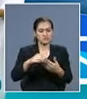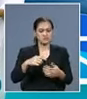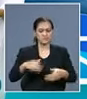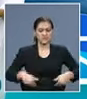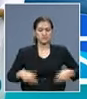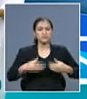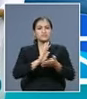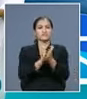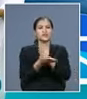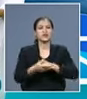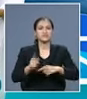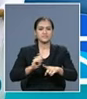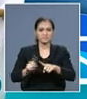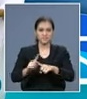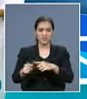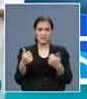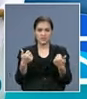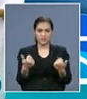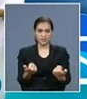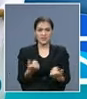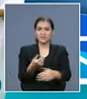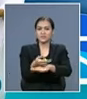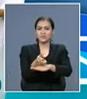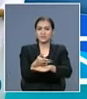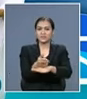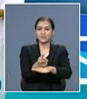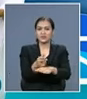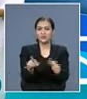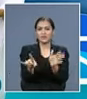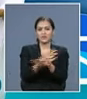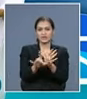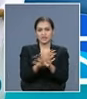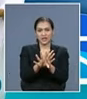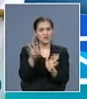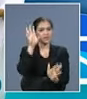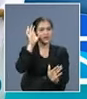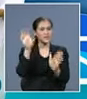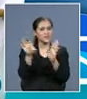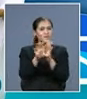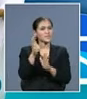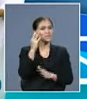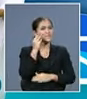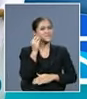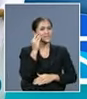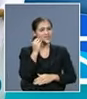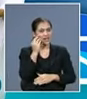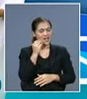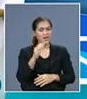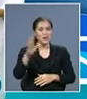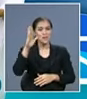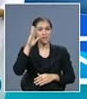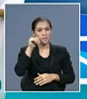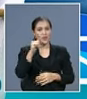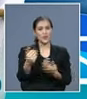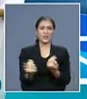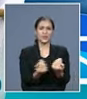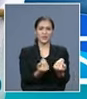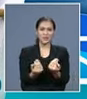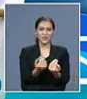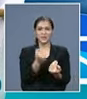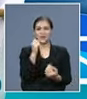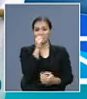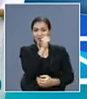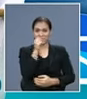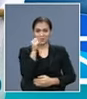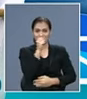ค่ะนะคะแล้วก็วันนี้คลิปปิดท้ายนะคะก็จะเป็นภาพที่น่ารักๆรของคุณพ่อและคุณลูกมาร้องเพลง